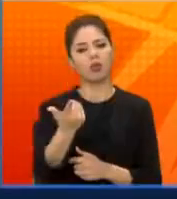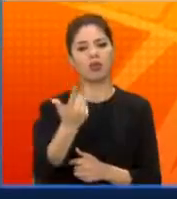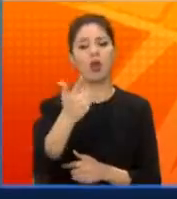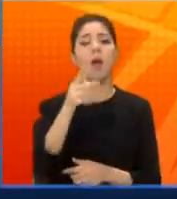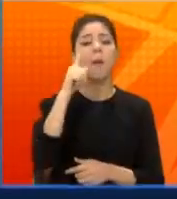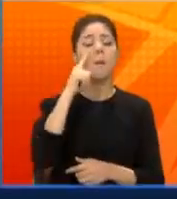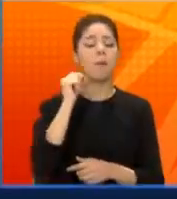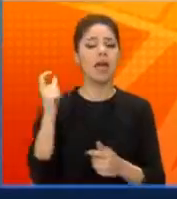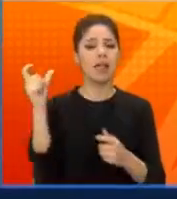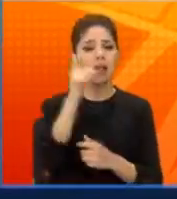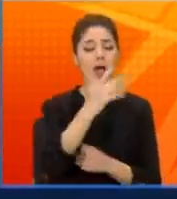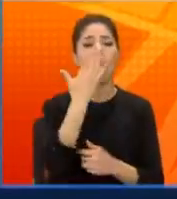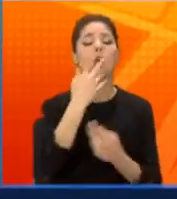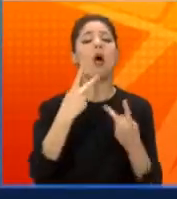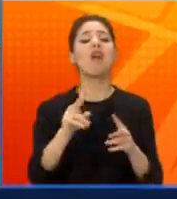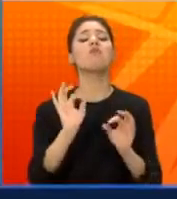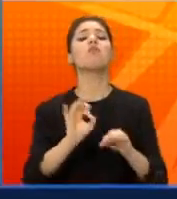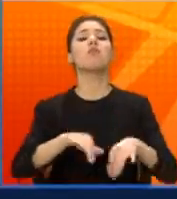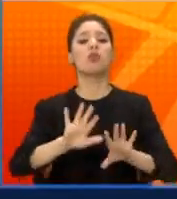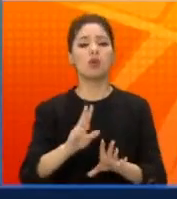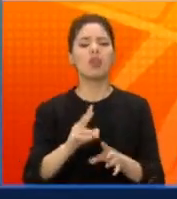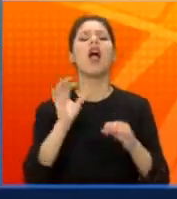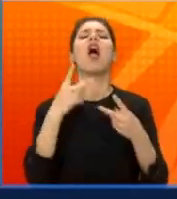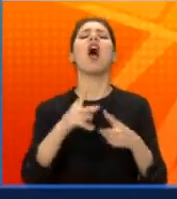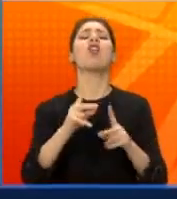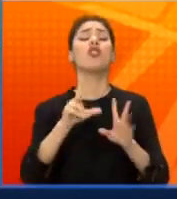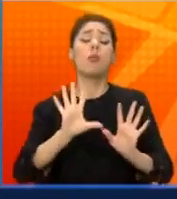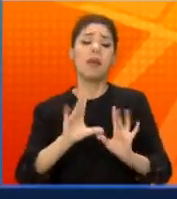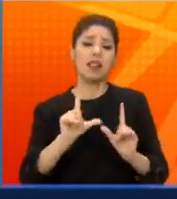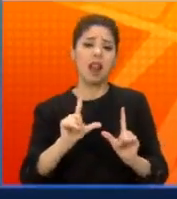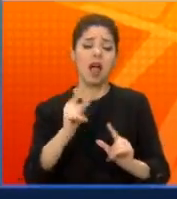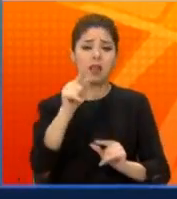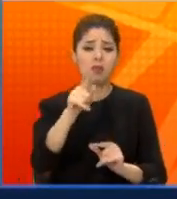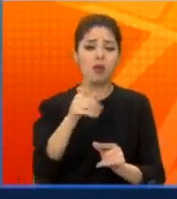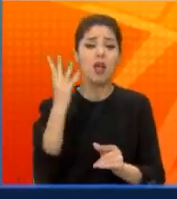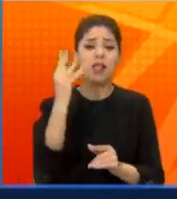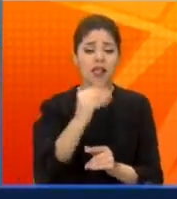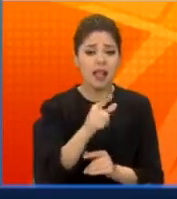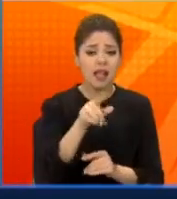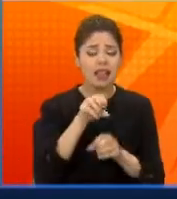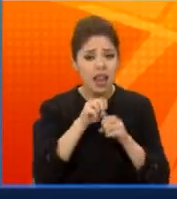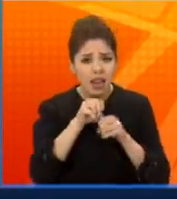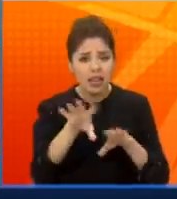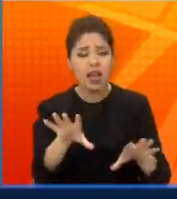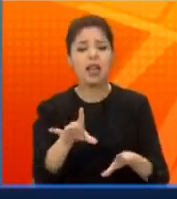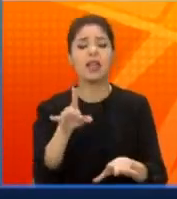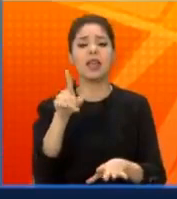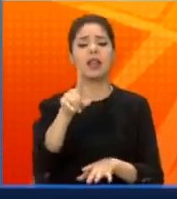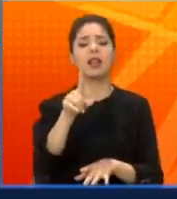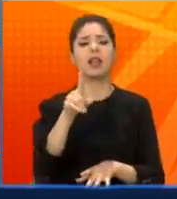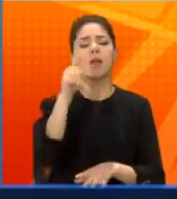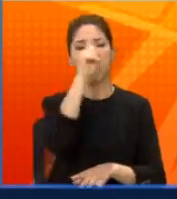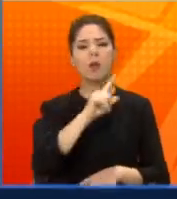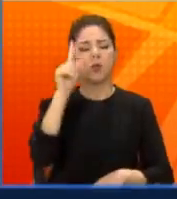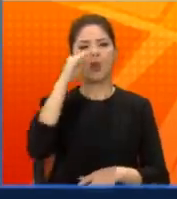okulların açılabilecek olduğunu öngörmüyoruz. Hatta açılmaması gerektiğini de düşünüyoruz. Yine rakamlara ve yayılım dağılma